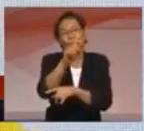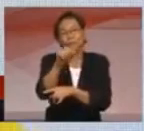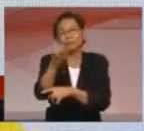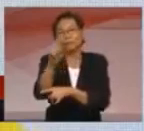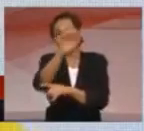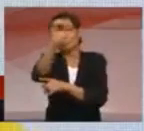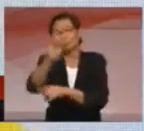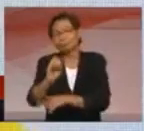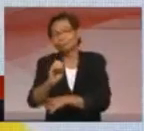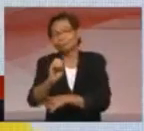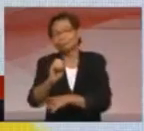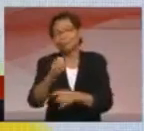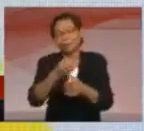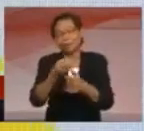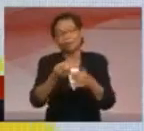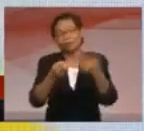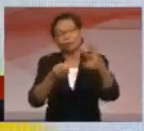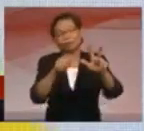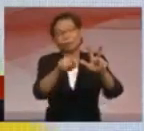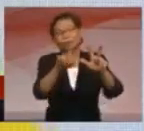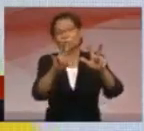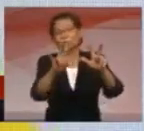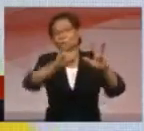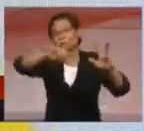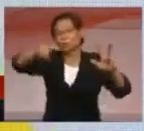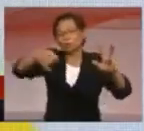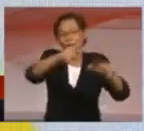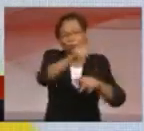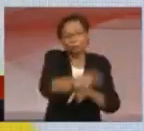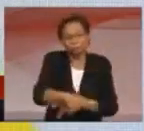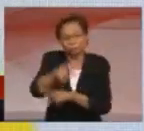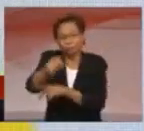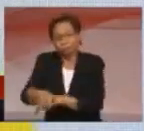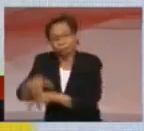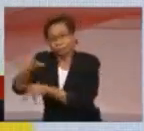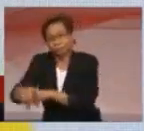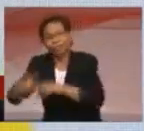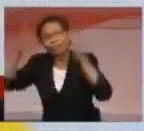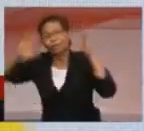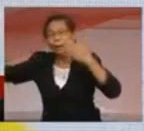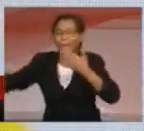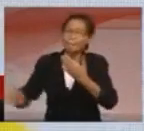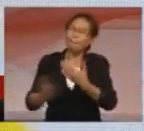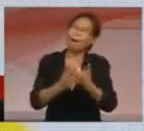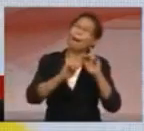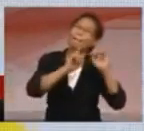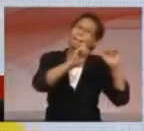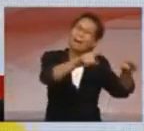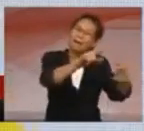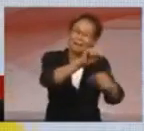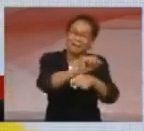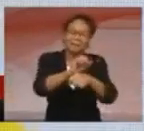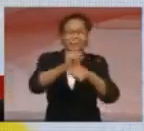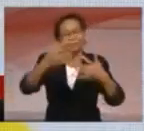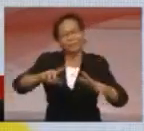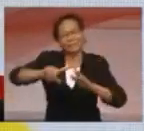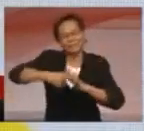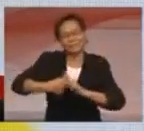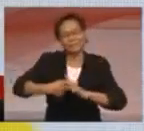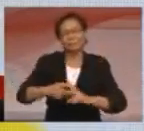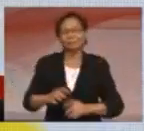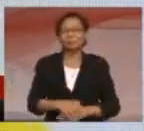90.1% atau 13.7 juta rakyat Malaysia telah kembali bekerja.